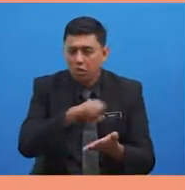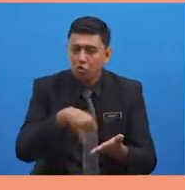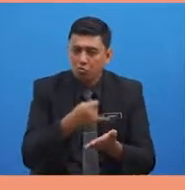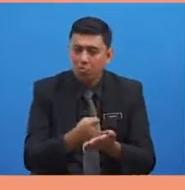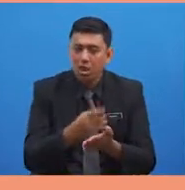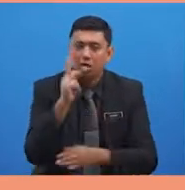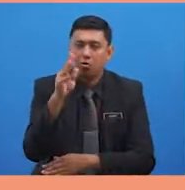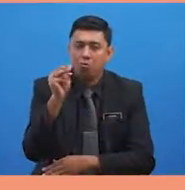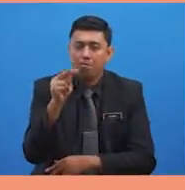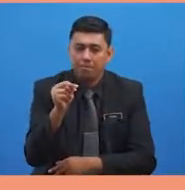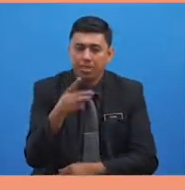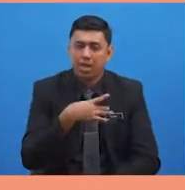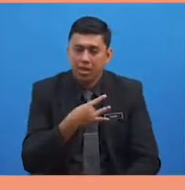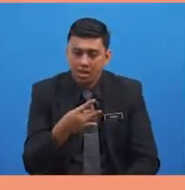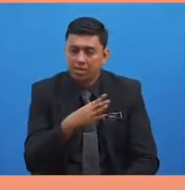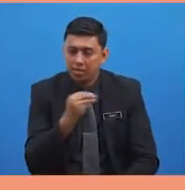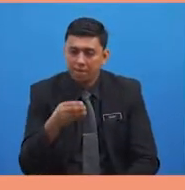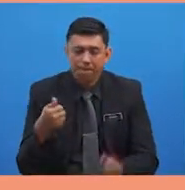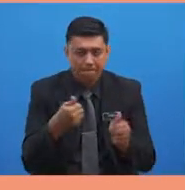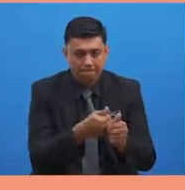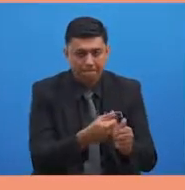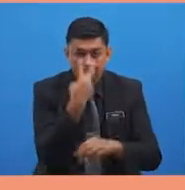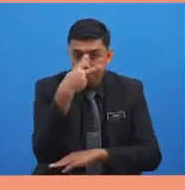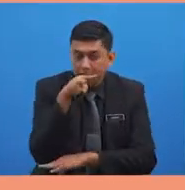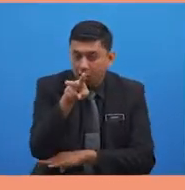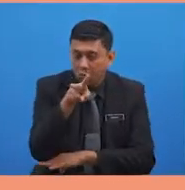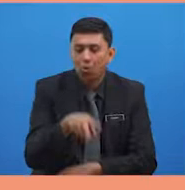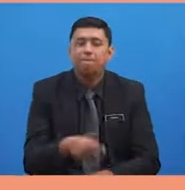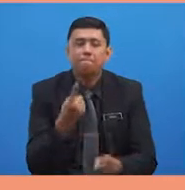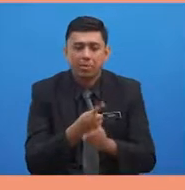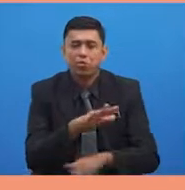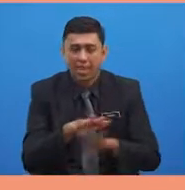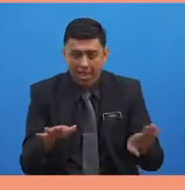komen, like dan follow yang dapat diperhatikan. Betul tak?